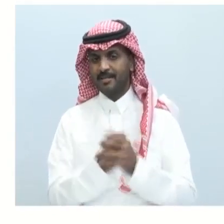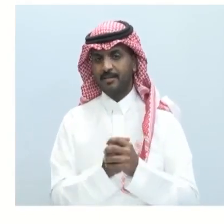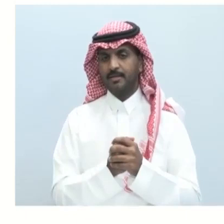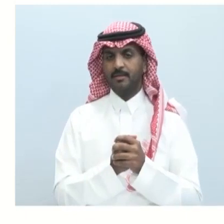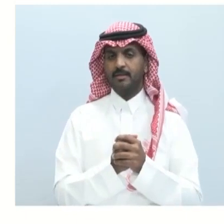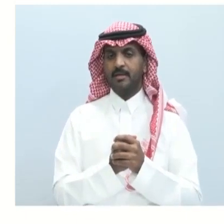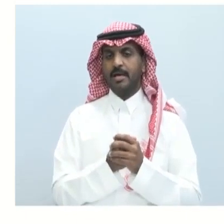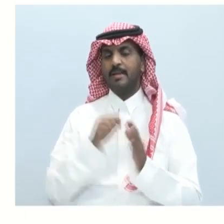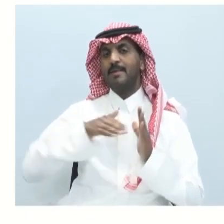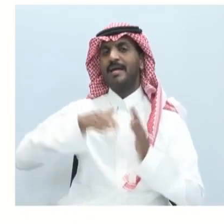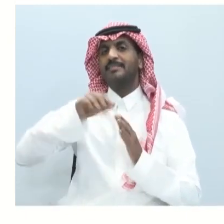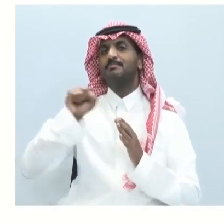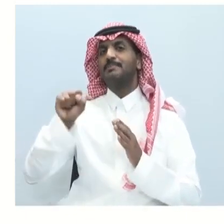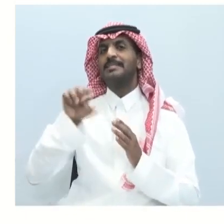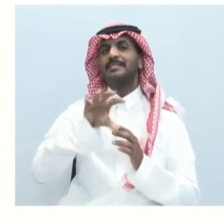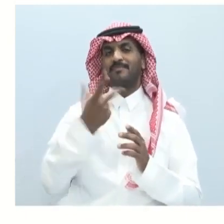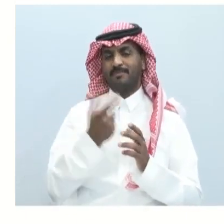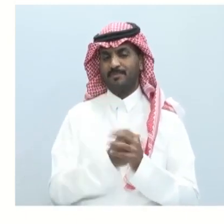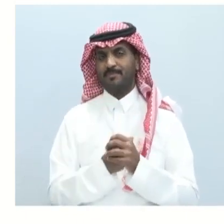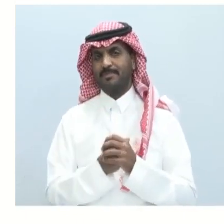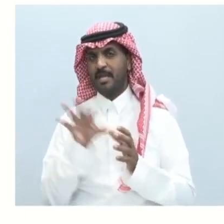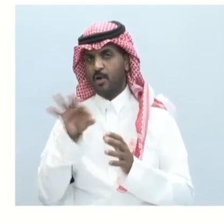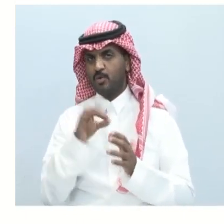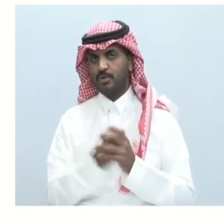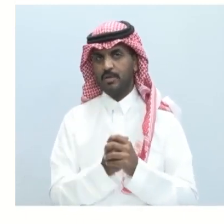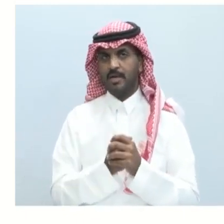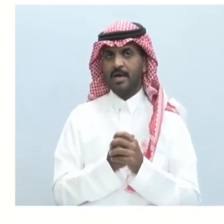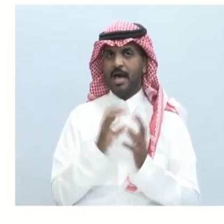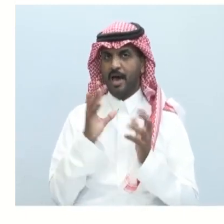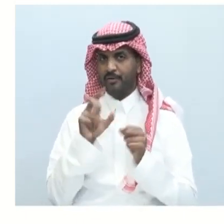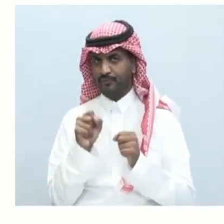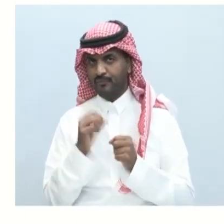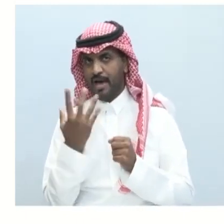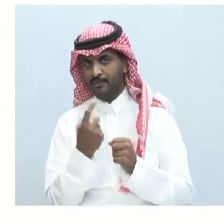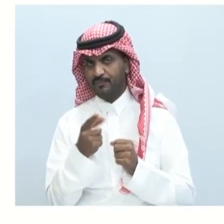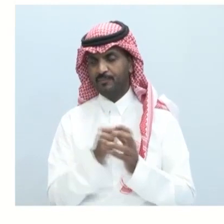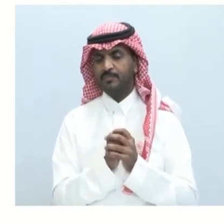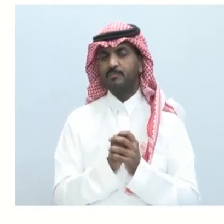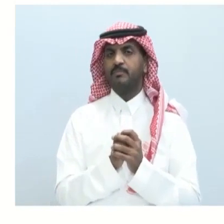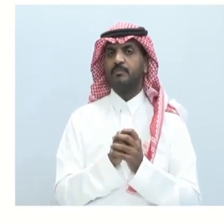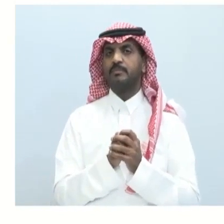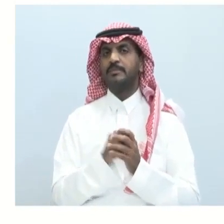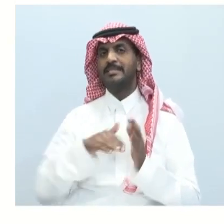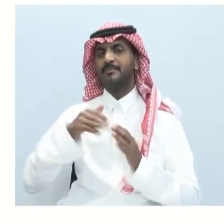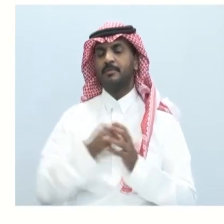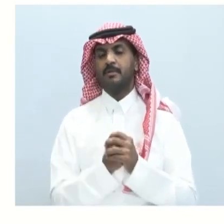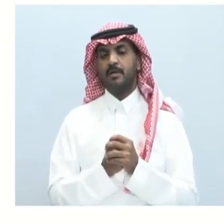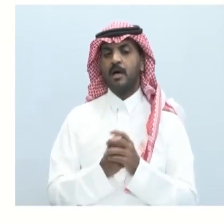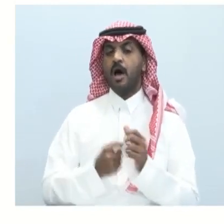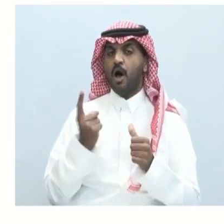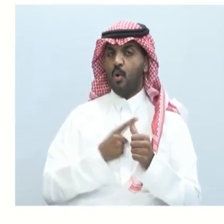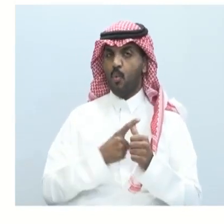للمراتب التصنيفيه يعني ناخذ حرف من كل مرتبه تصنيفيه ناخذ